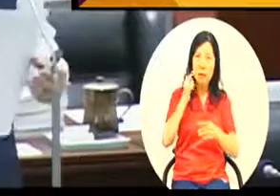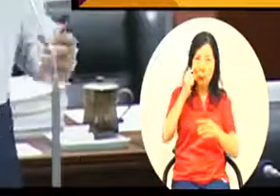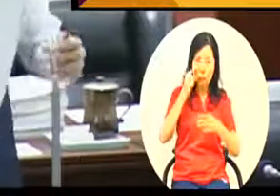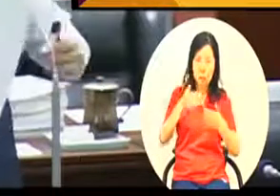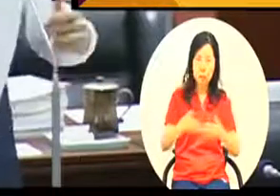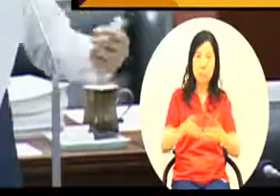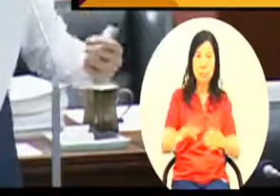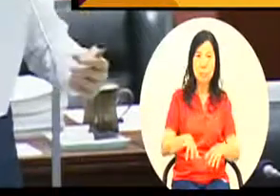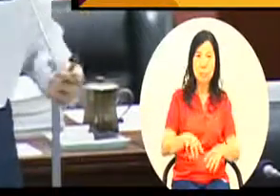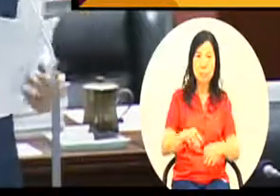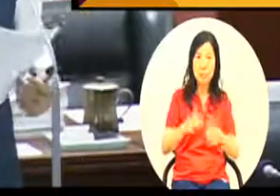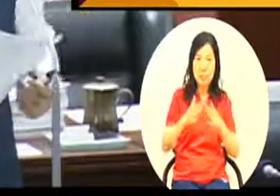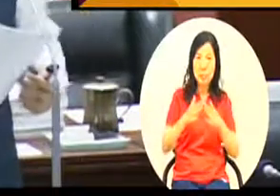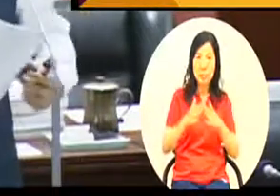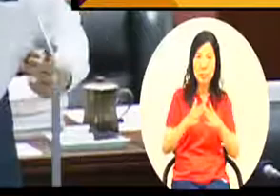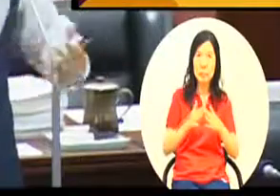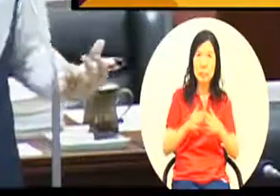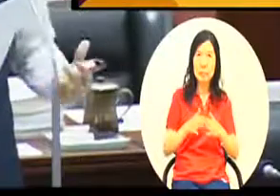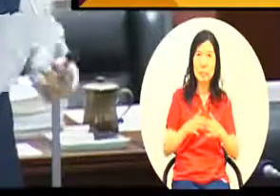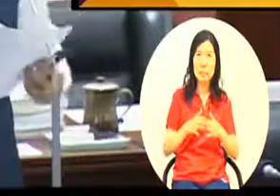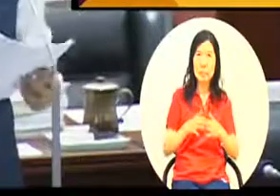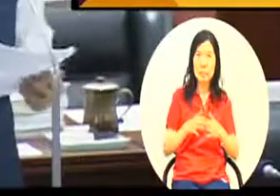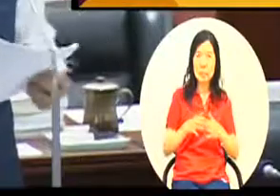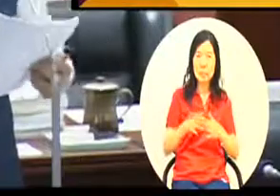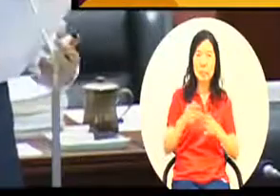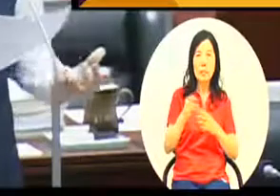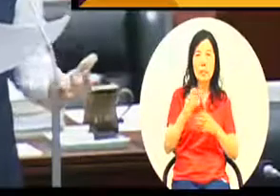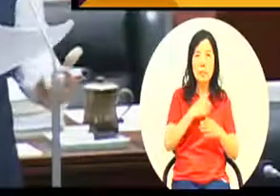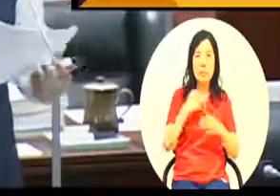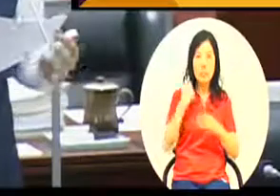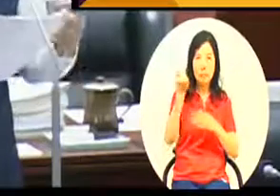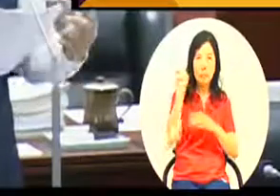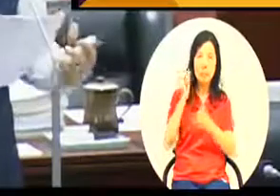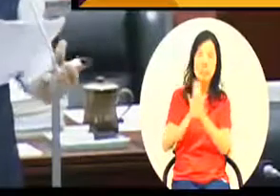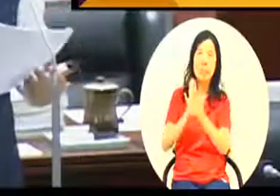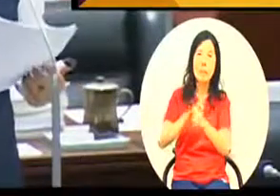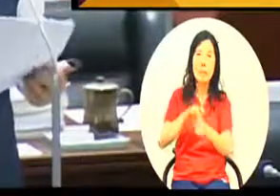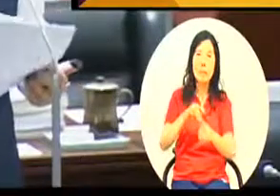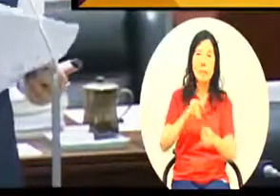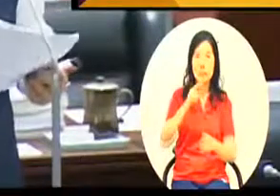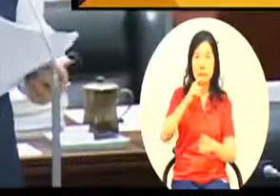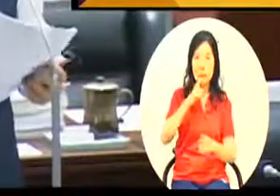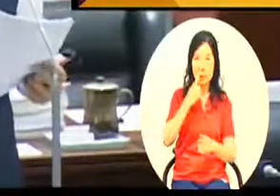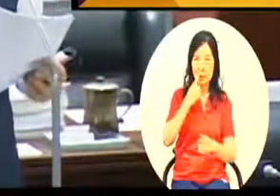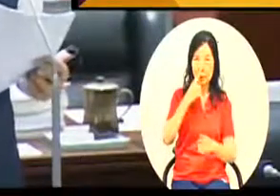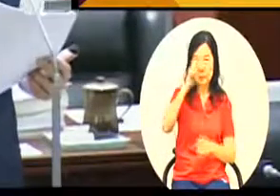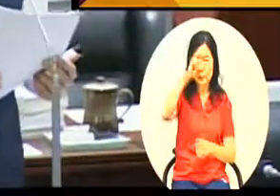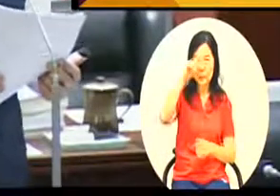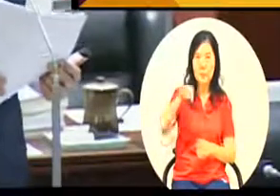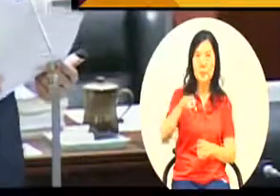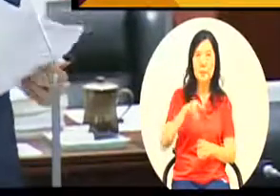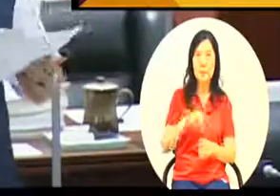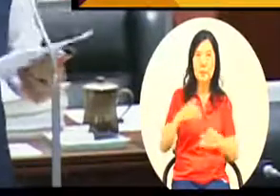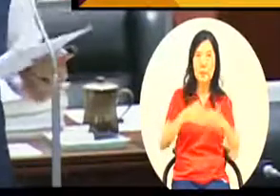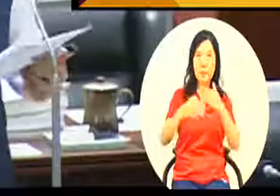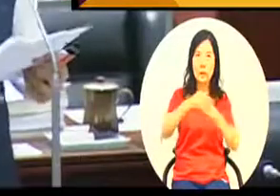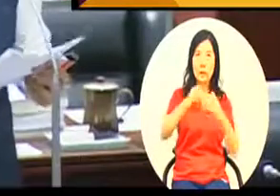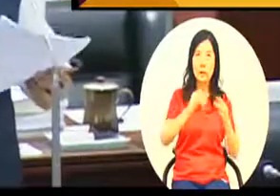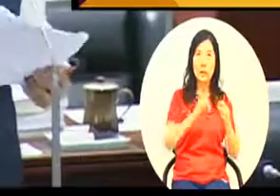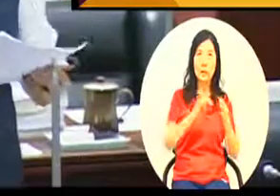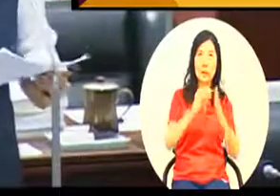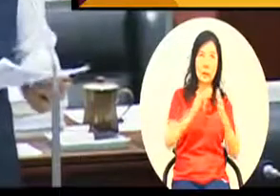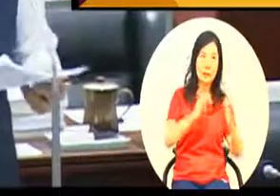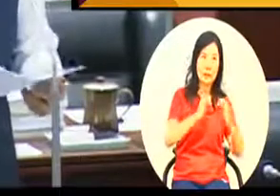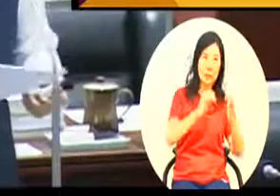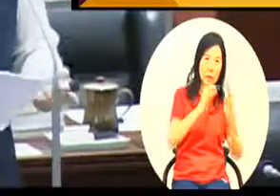视的，那我们也必须我们有多点能力就帮他们多做点事，这是我所期许那个交通局跟社会局共同努力的部